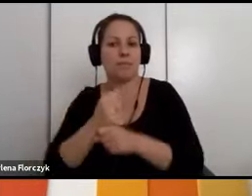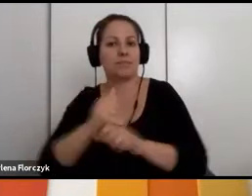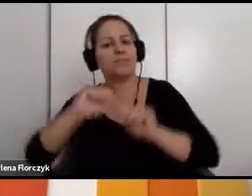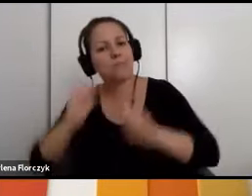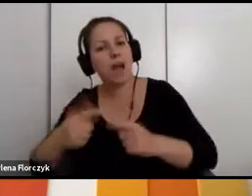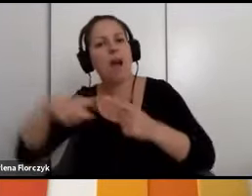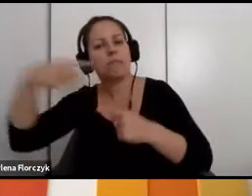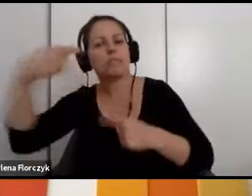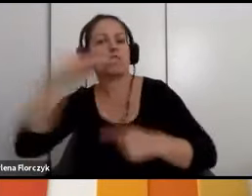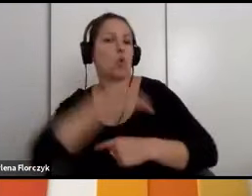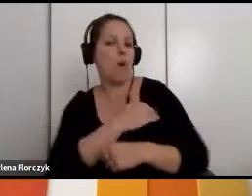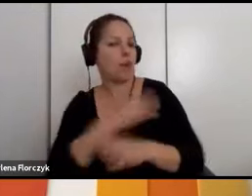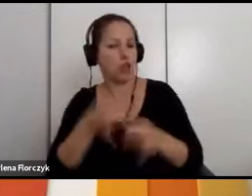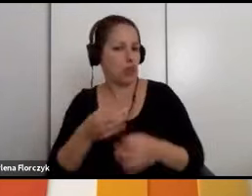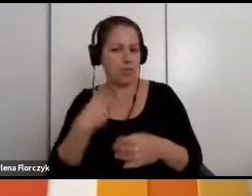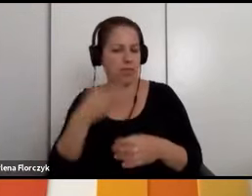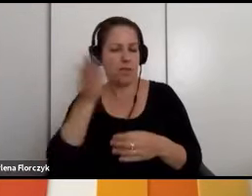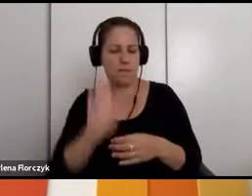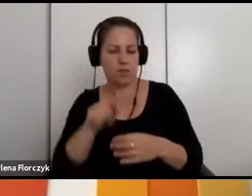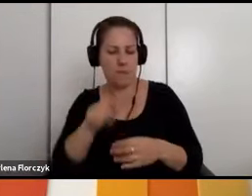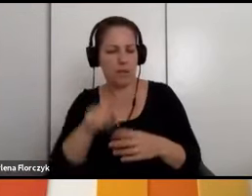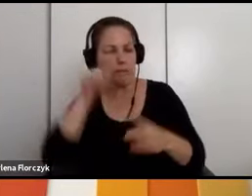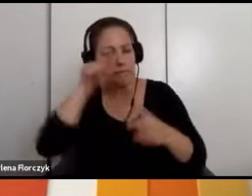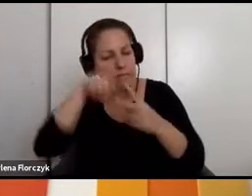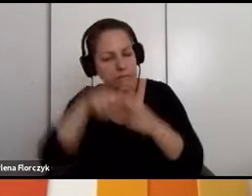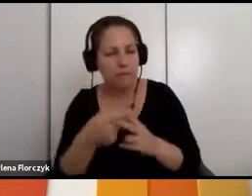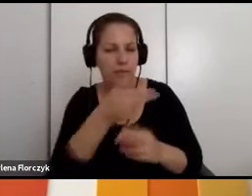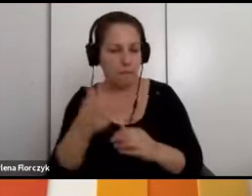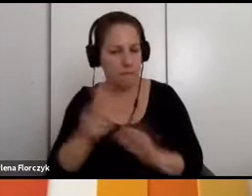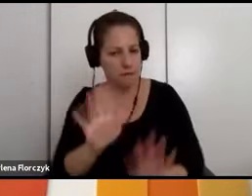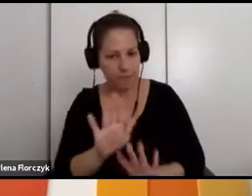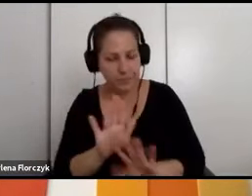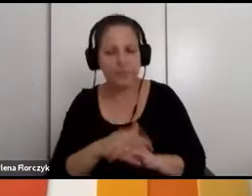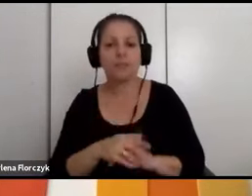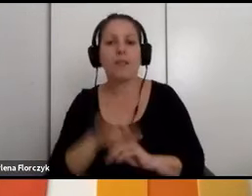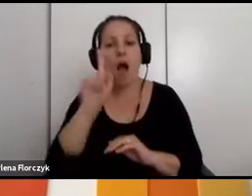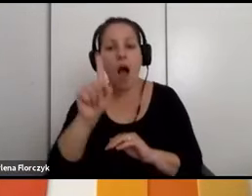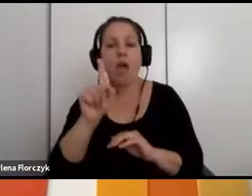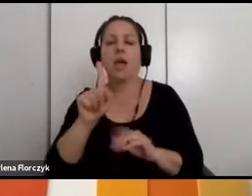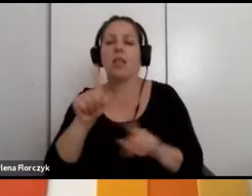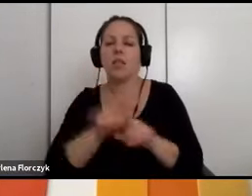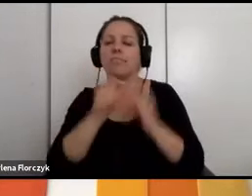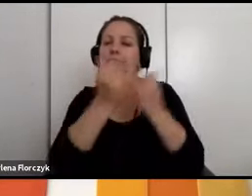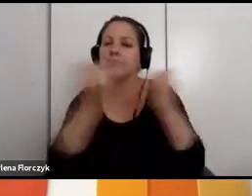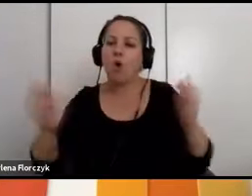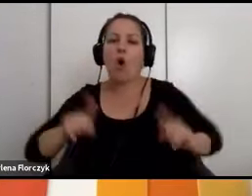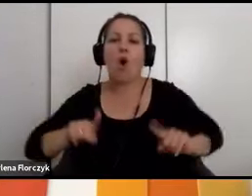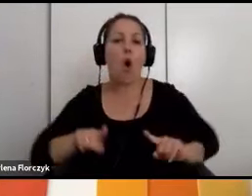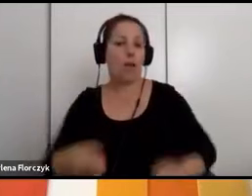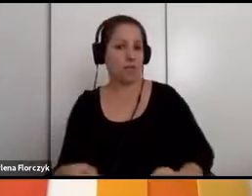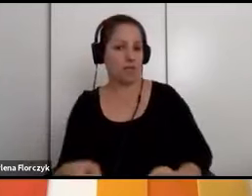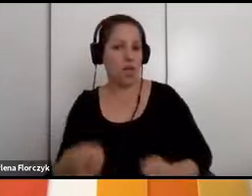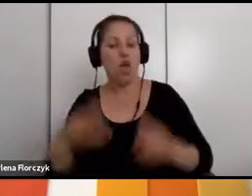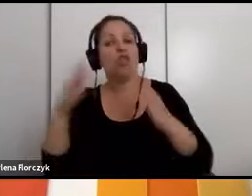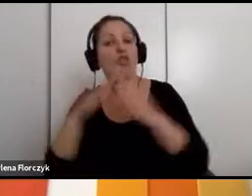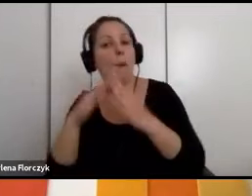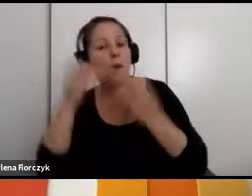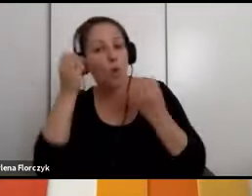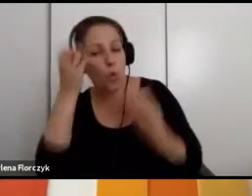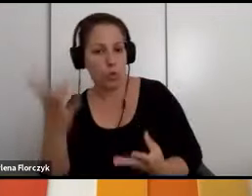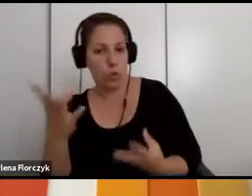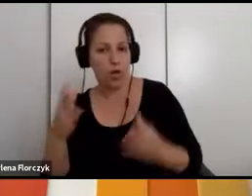ze szkołą, więc dzisiaj nie będziemy długo o tym mówić. Ale są też różne organizacje, właśnie domy kultury. I